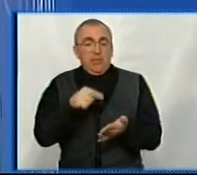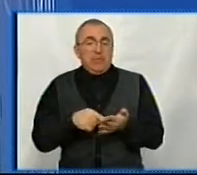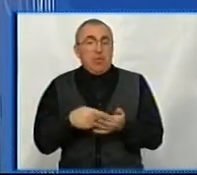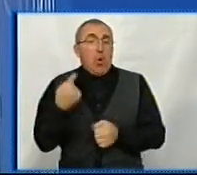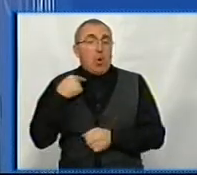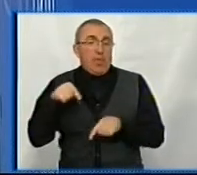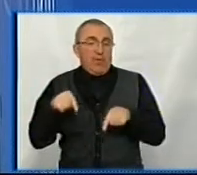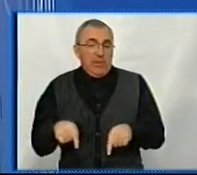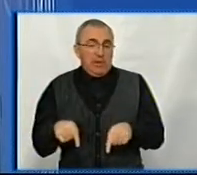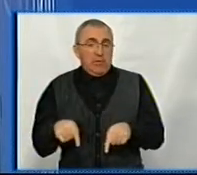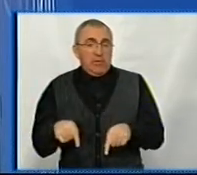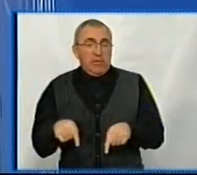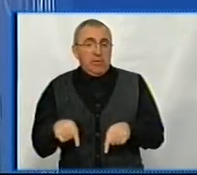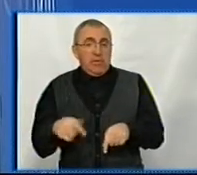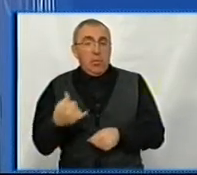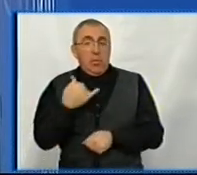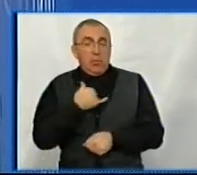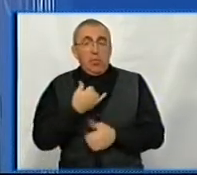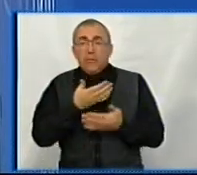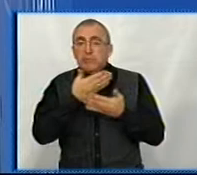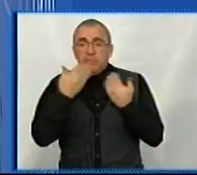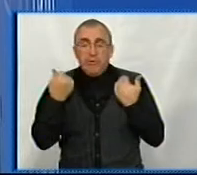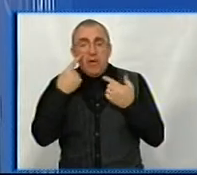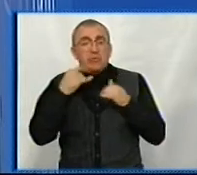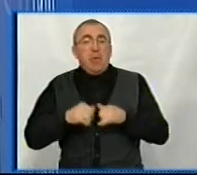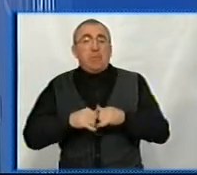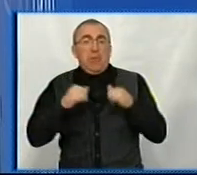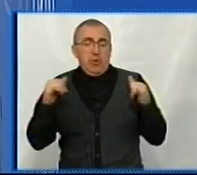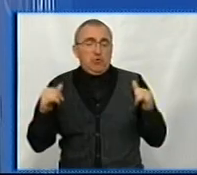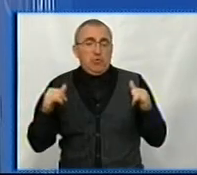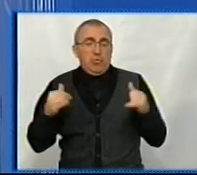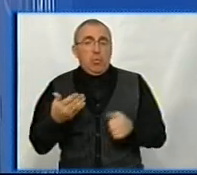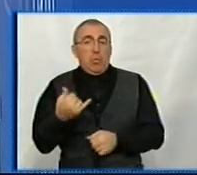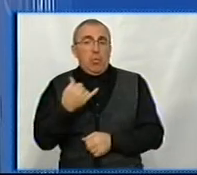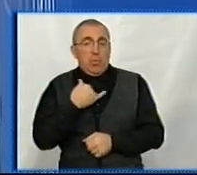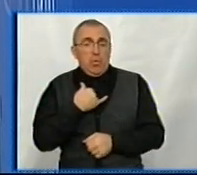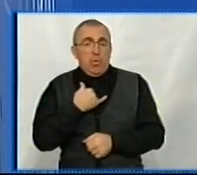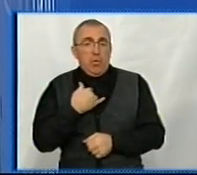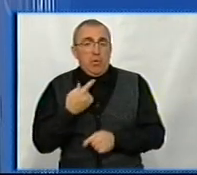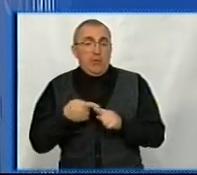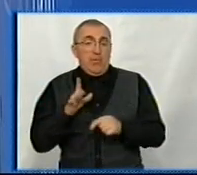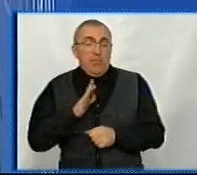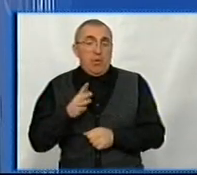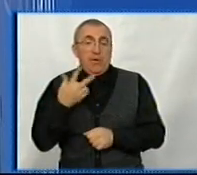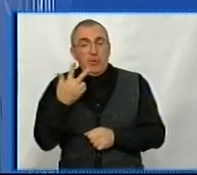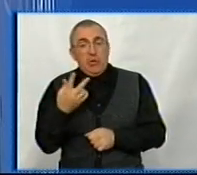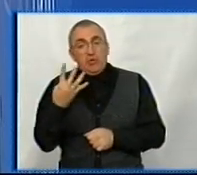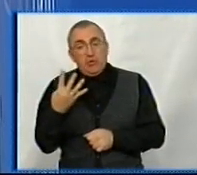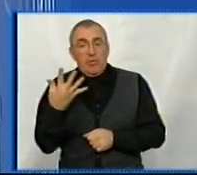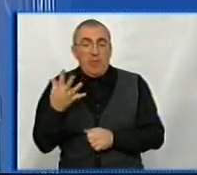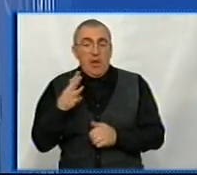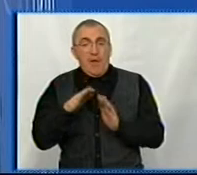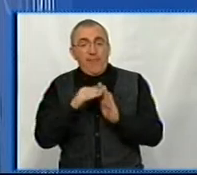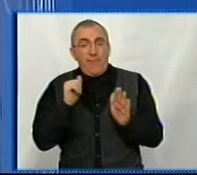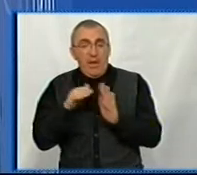Кропивницький, то у нас немає збільшення. Так як і було 3-4-5